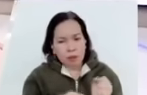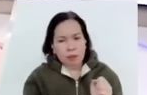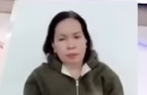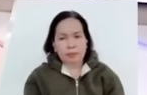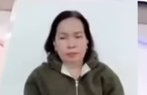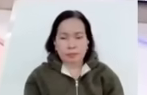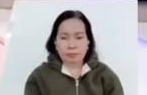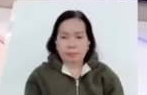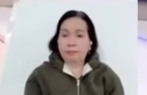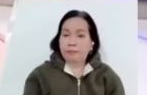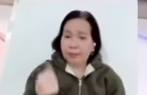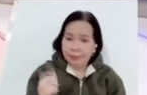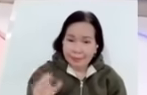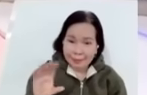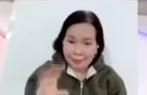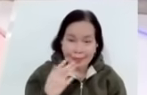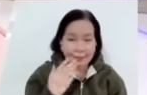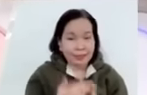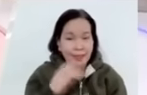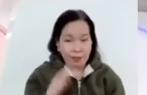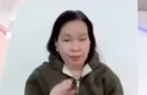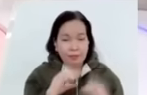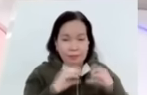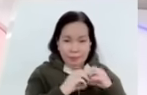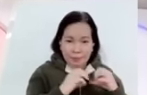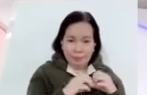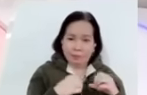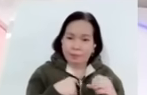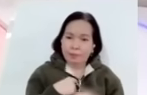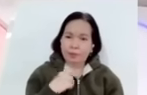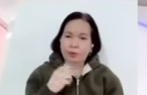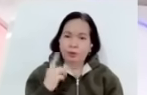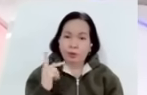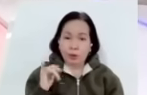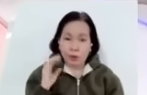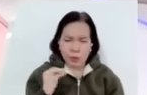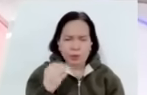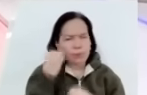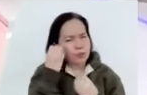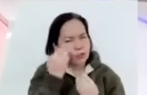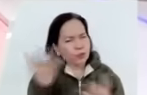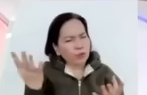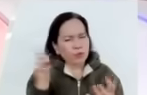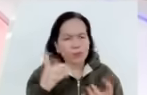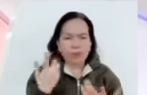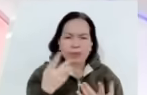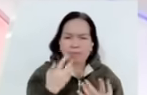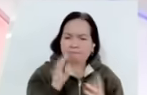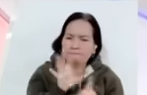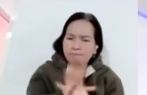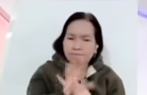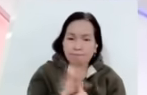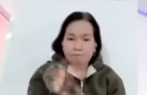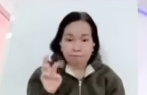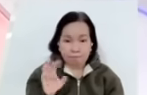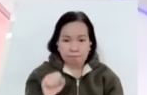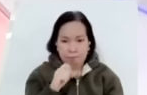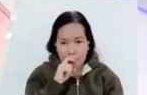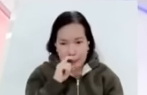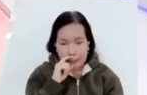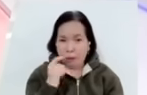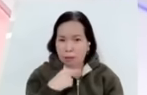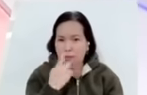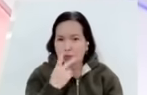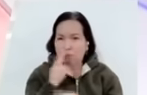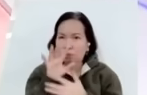Magandang hapon mga kapuso. Ako po ang inyong Kuya Kim na magbibigay sa inyo ng trivia sa likod ng mga trending na balita. Parang nasa alapaap ang pakiramdam ng nakilala